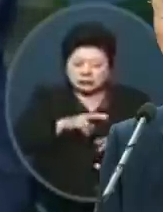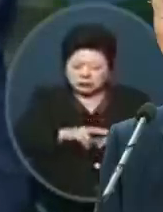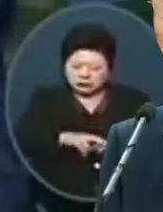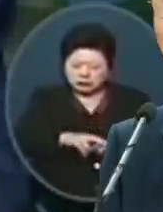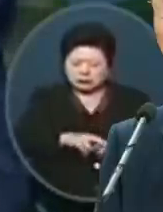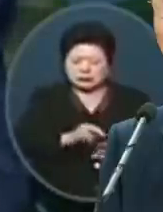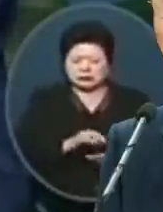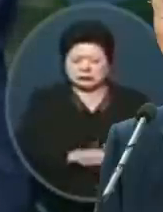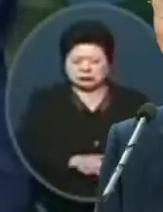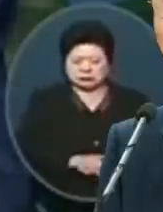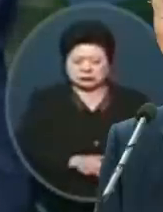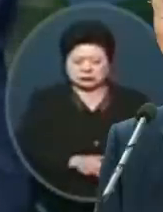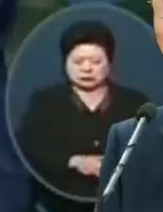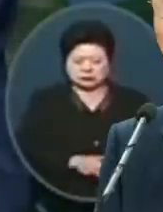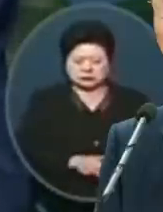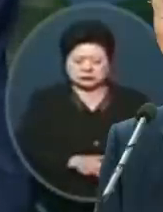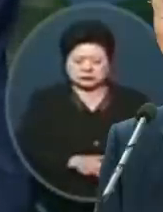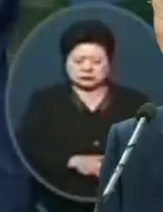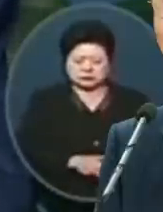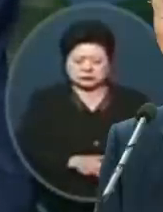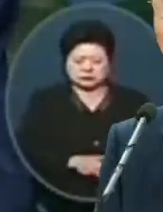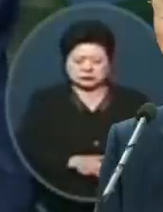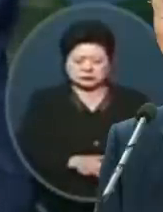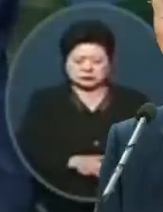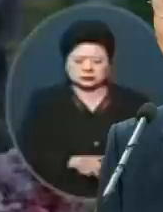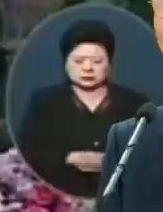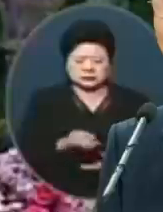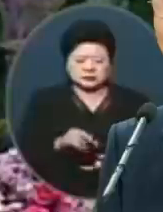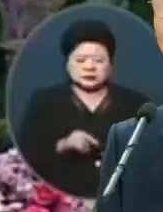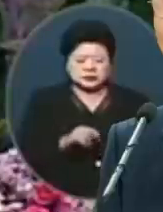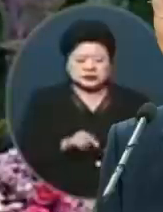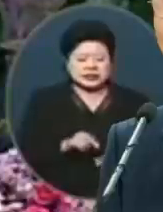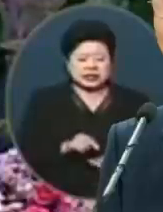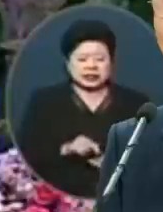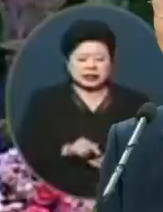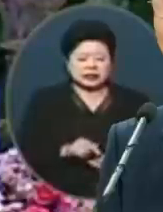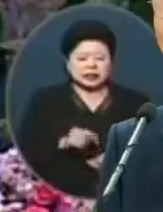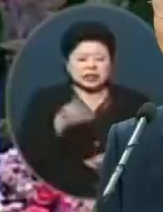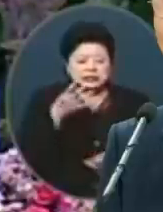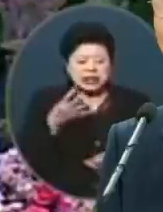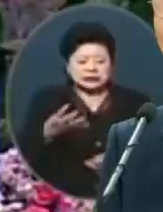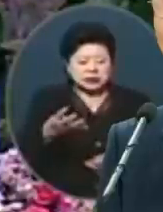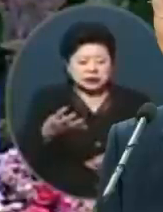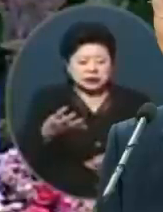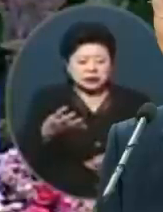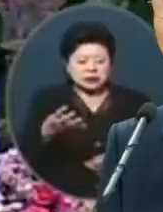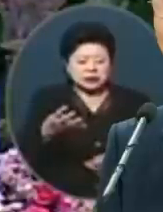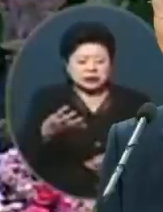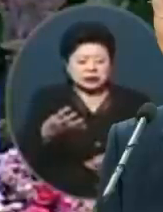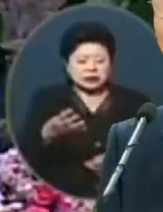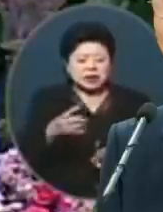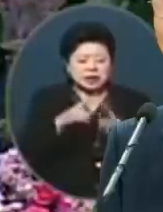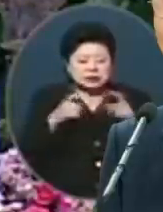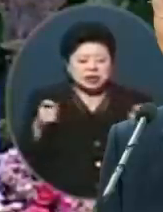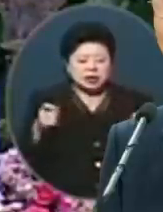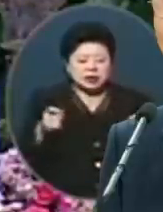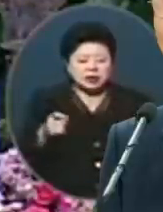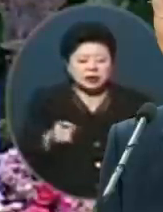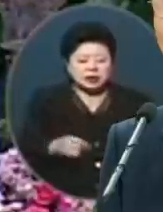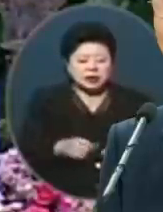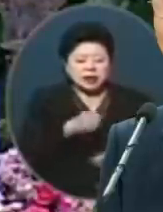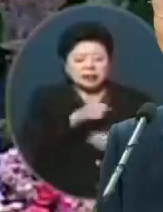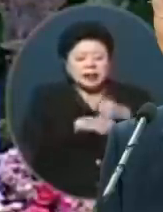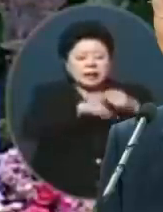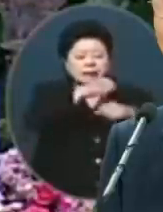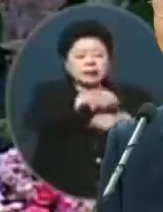이 코골이 되겠다는 사람들이 있습니다. 창세기 11장 4절에 또 말하되 성읍과 탑을